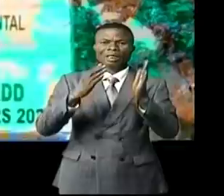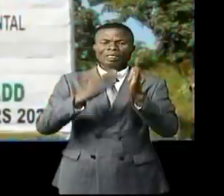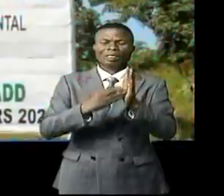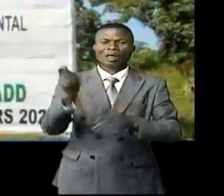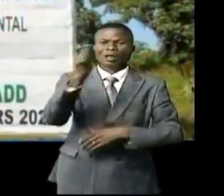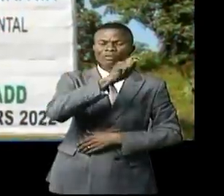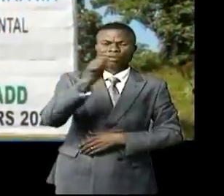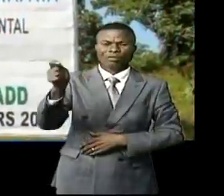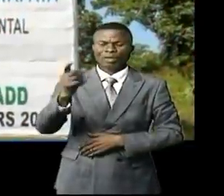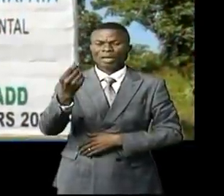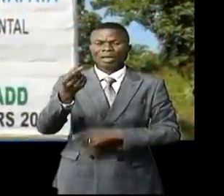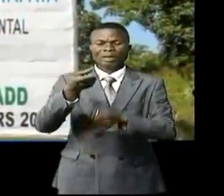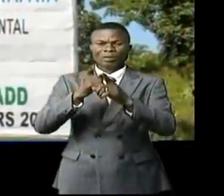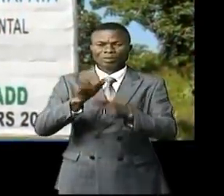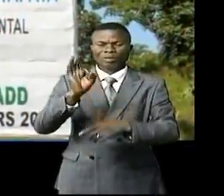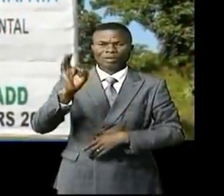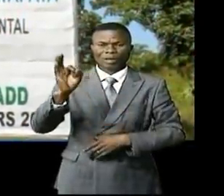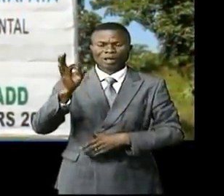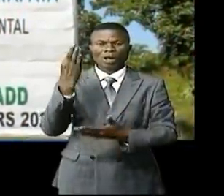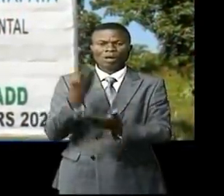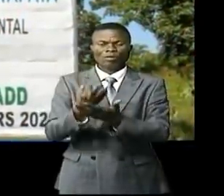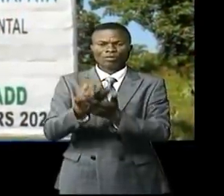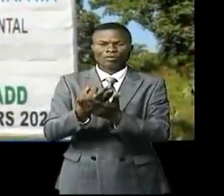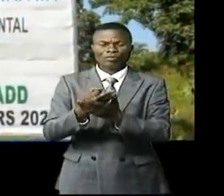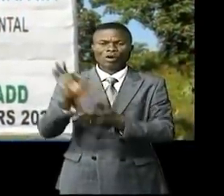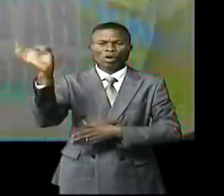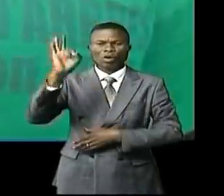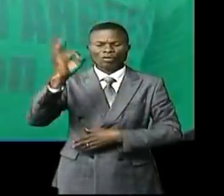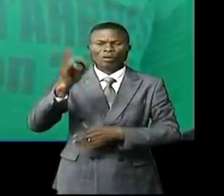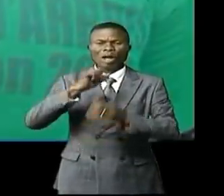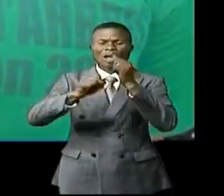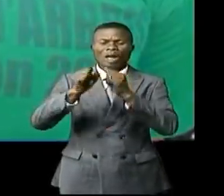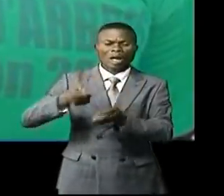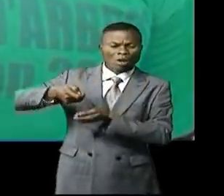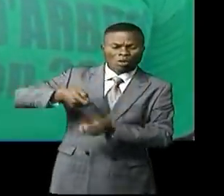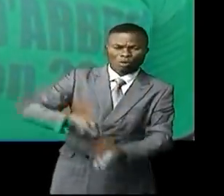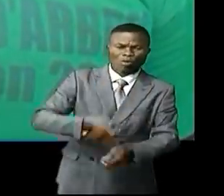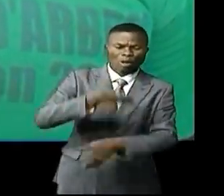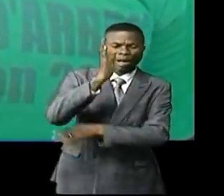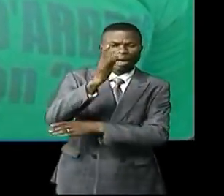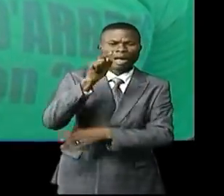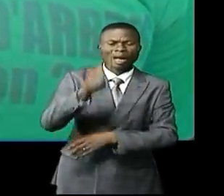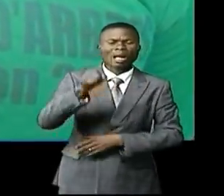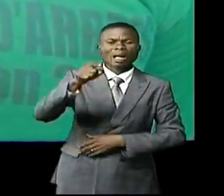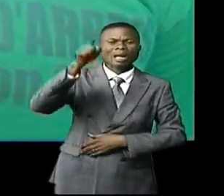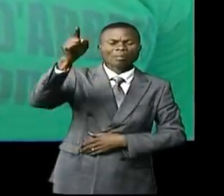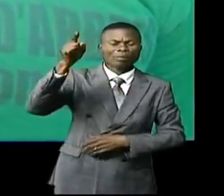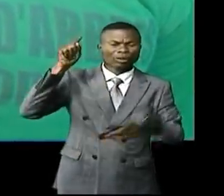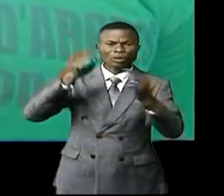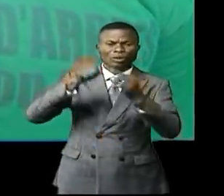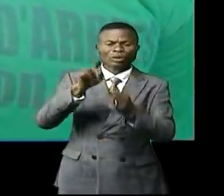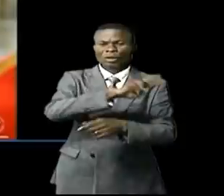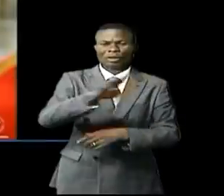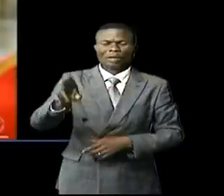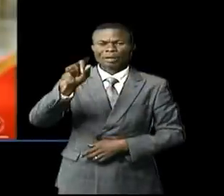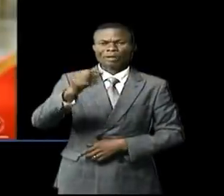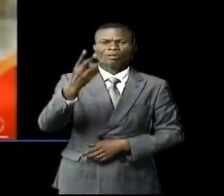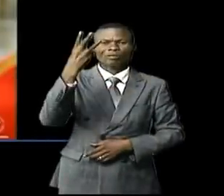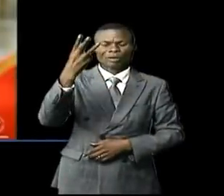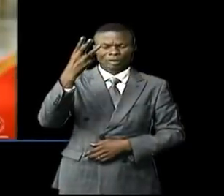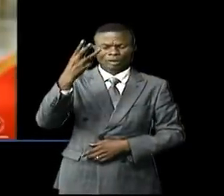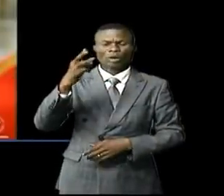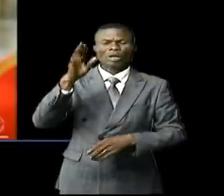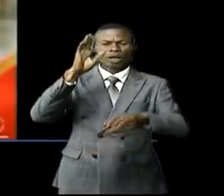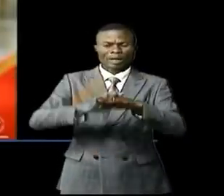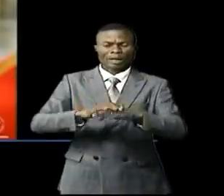du FFN, Fonds forestier national, la campagne 1 milliard d'arbres pour l'horizon 2023 qui rentre dans la vision du président de la